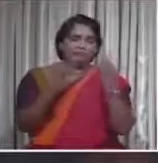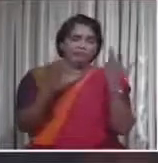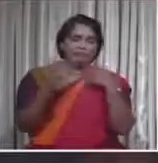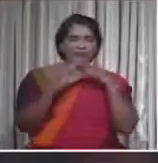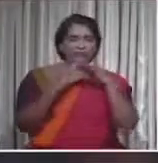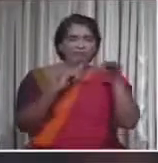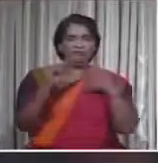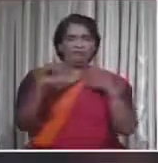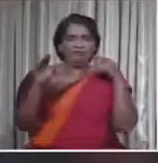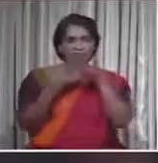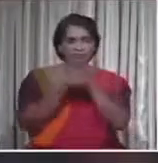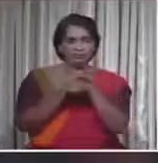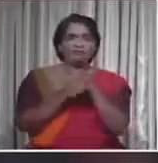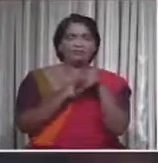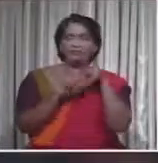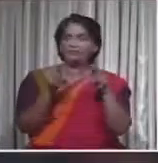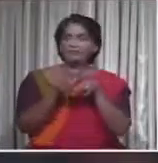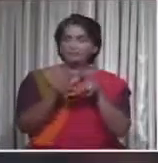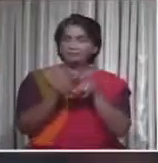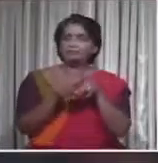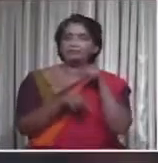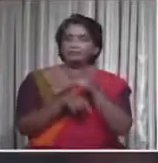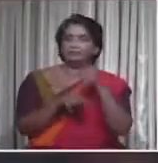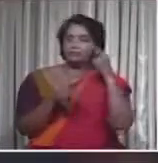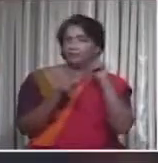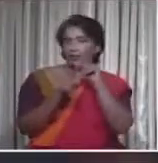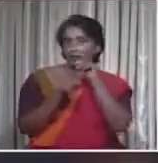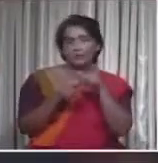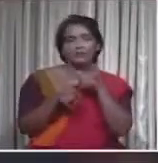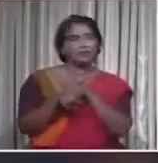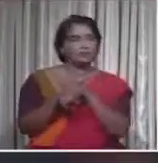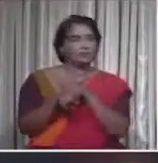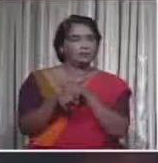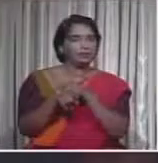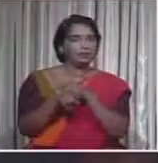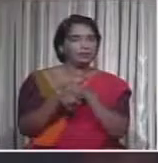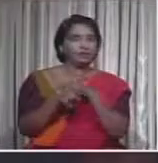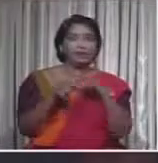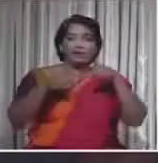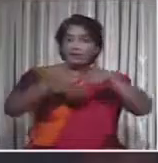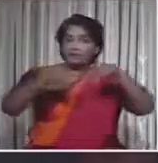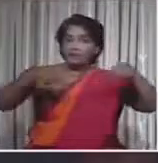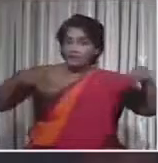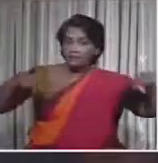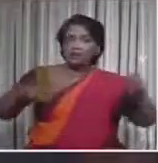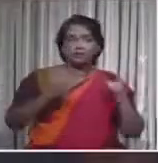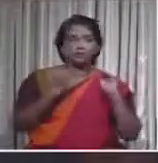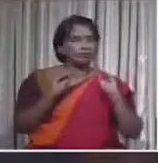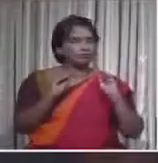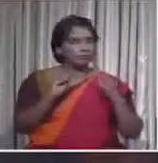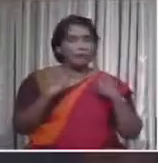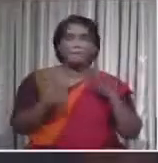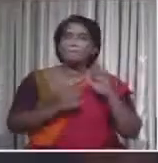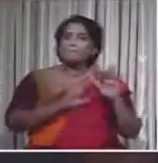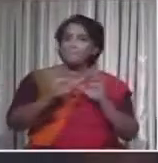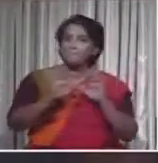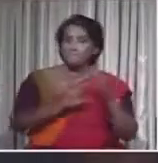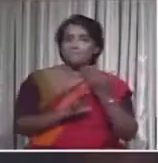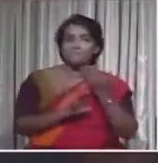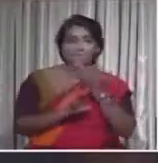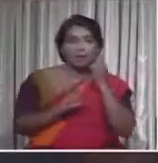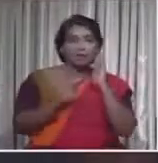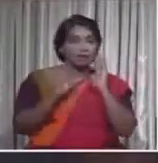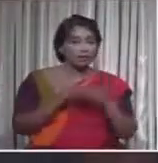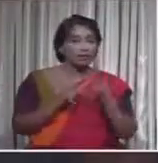වෙලා තියෙනවා ගම් අදින්න. ඉතින් ඒ නිසා අපි එක පැත්තකින් මේ වැට ගහලා අපිට යම් ප්‍රමාණයකට ඒක පාලනය කරන්න පුළුවන් වෙයි.